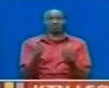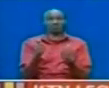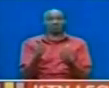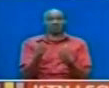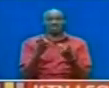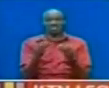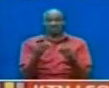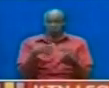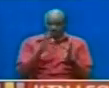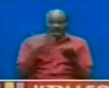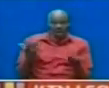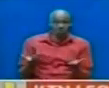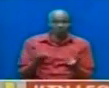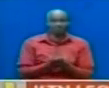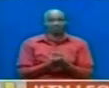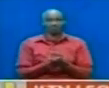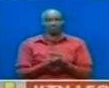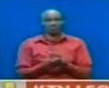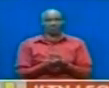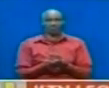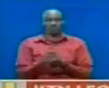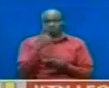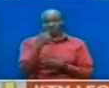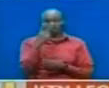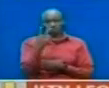kwa urahisi na kwa usahihi.